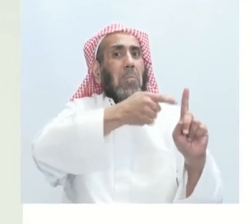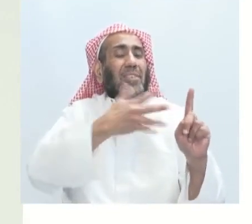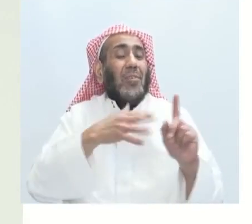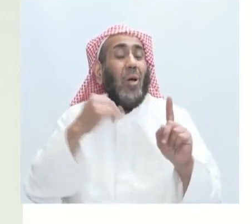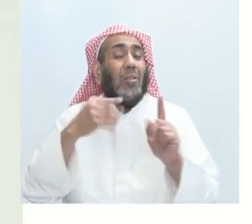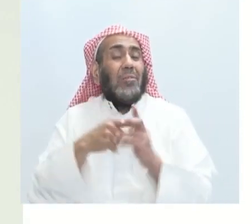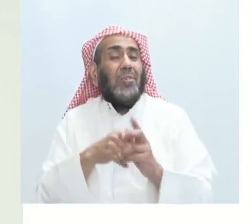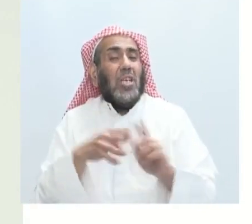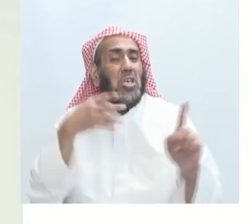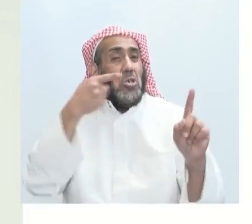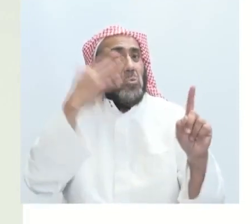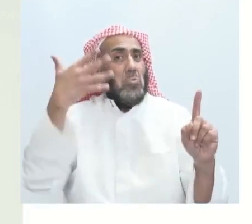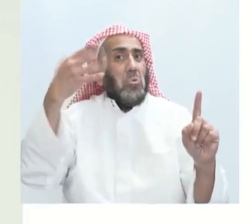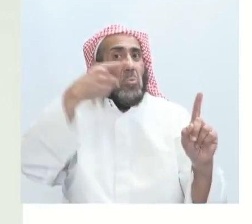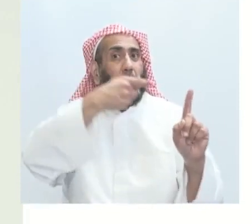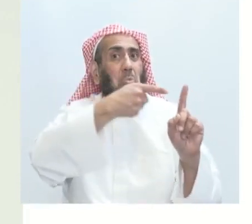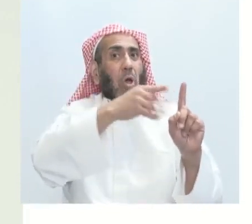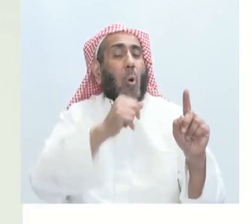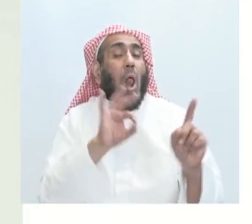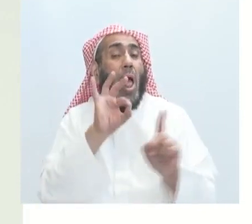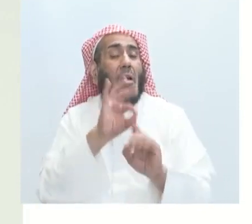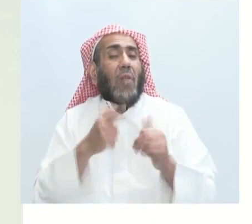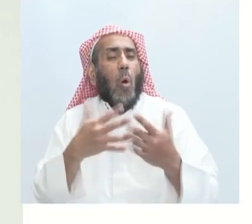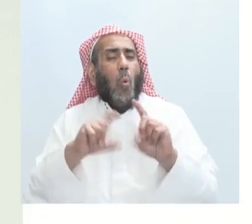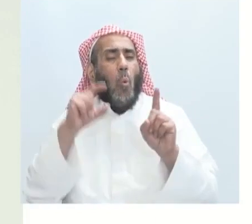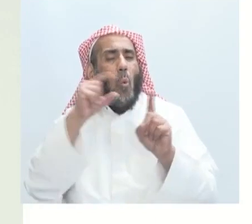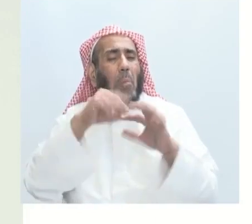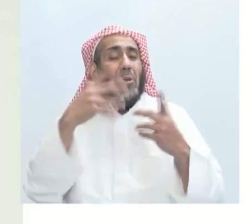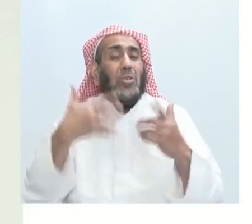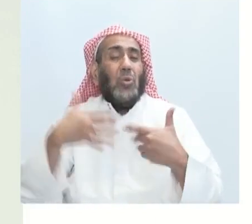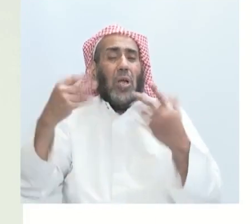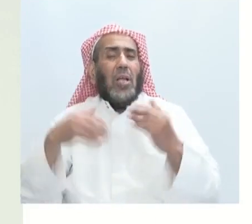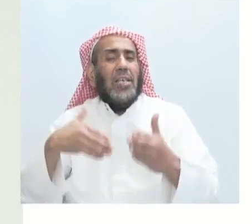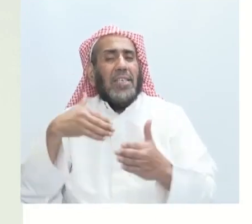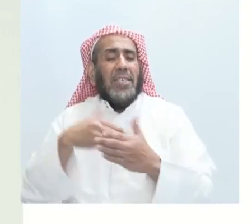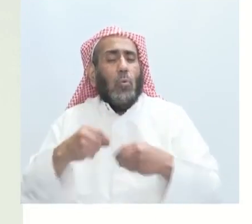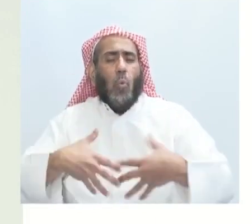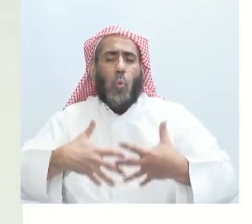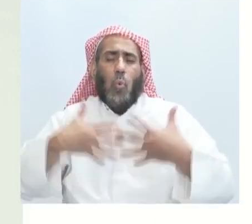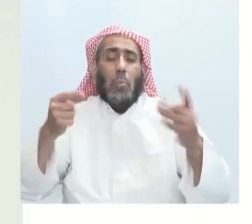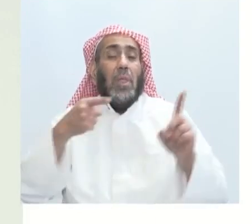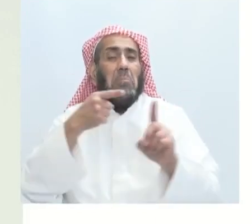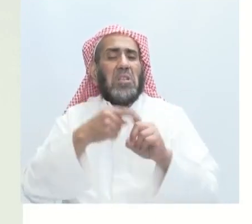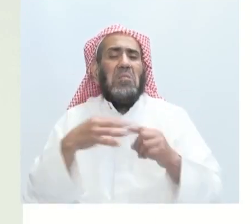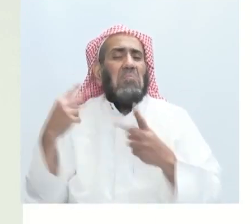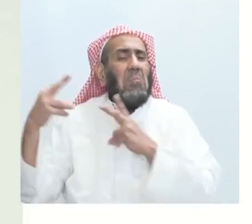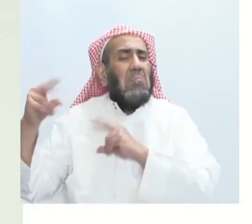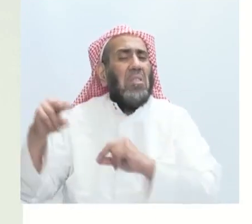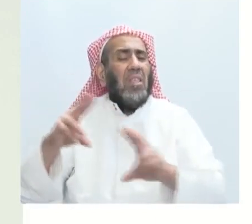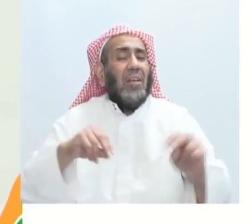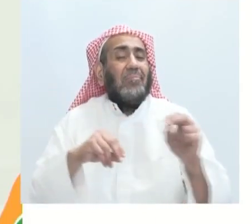التقليديه شعر مديح كان هو الهدف الاول لعدد من الشعراء حتى صار الانتاج فيه كثير مثل مديح تقليدي